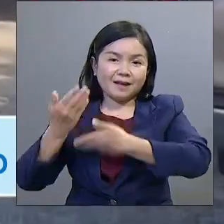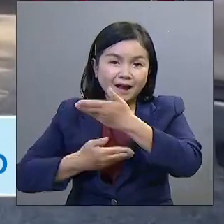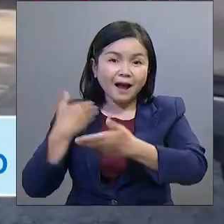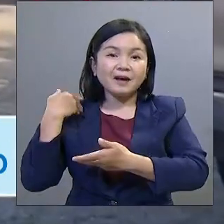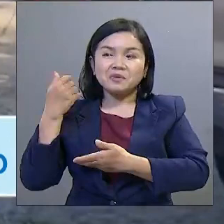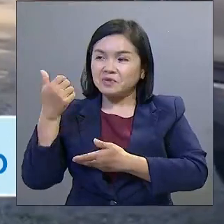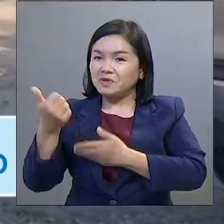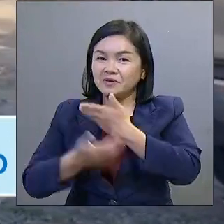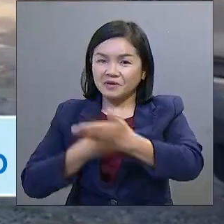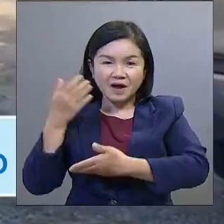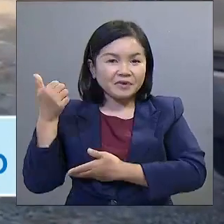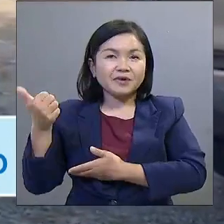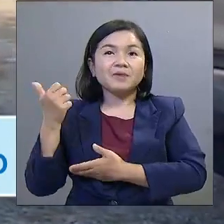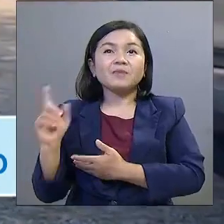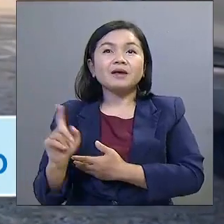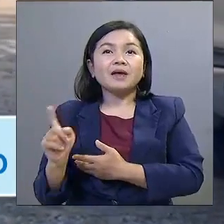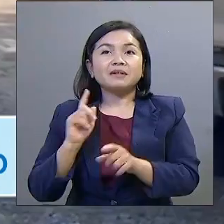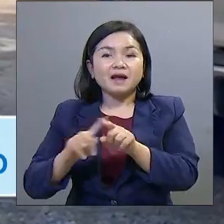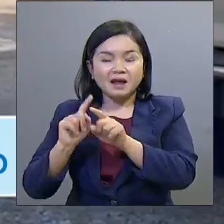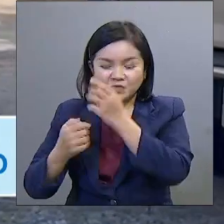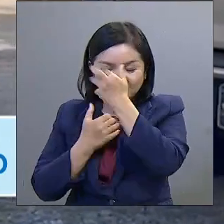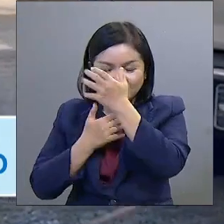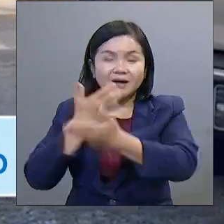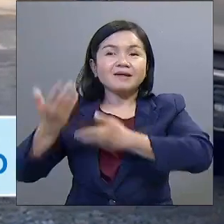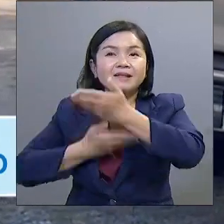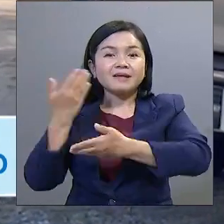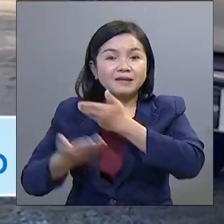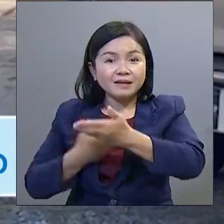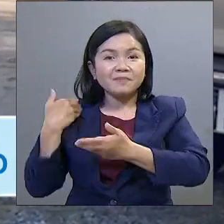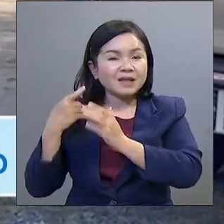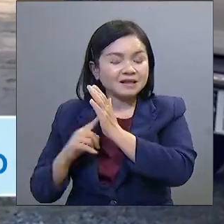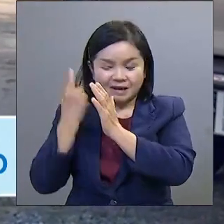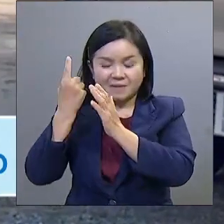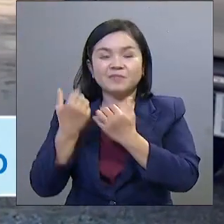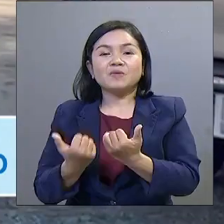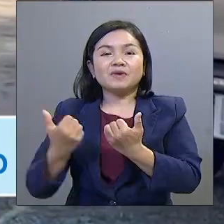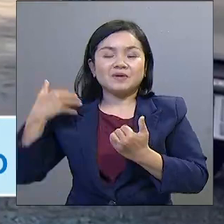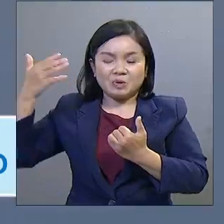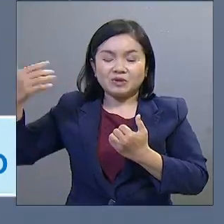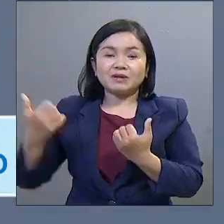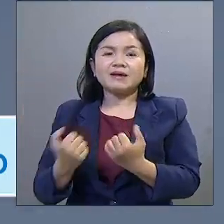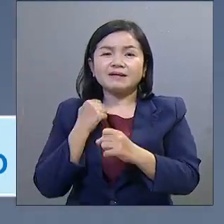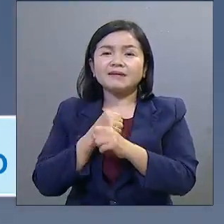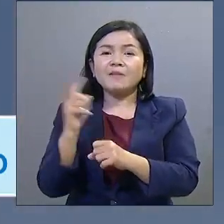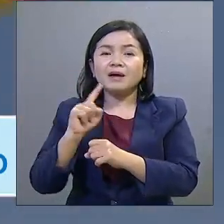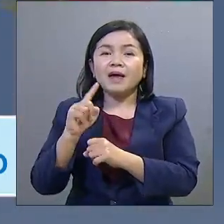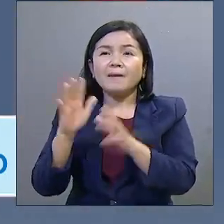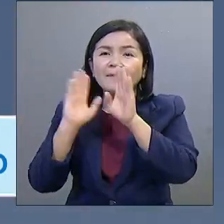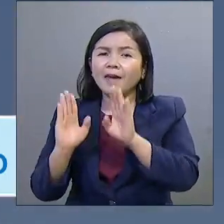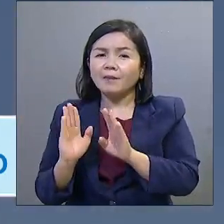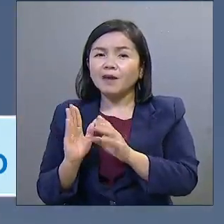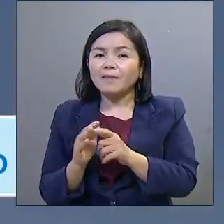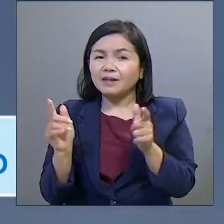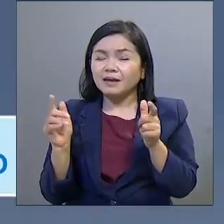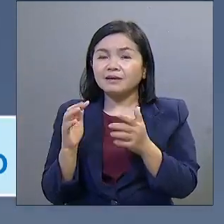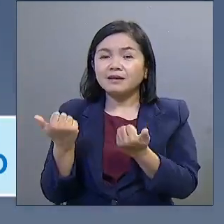ายดีซะงั้นนะครับทำให้คุณธานีหันมาทำว่าวจุฬาขายอย่างจริงจังตั้งแต่ตอนนั้นจนถึงตอนนี้ครับ ว่าวที่คุณธานีทำเนี่ยจะมีอยู่2ขนาดนะค